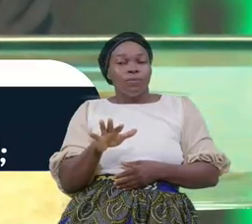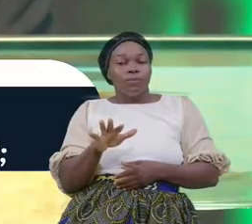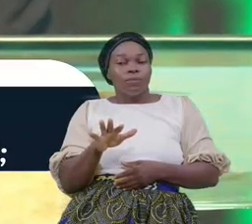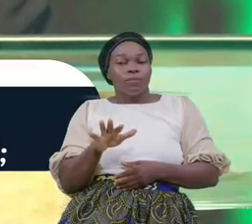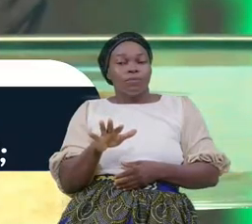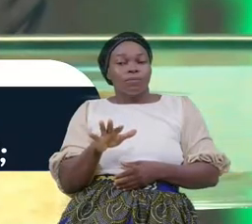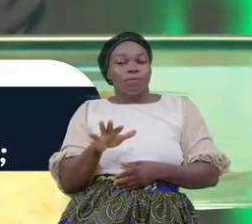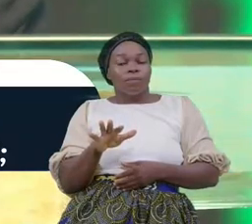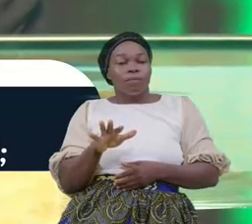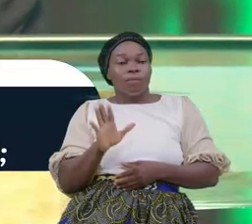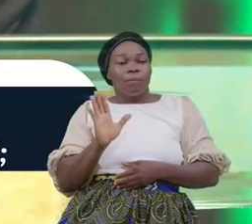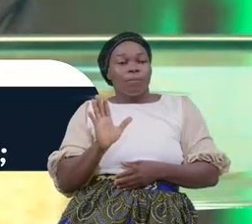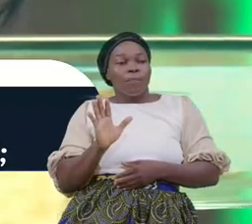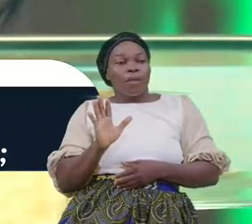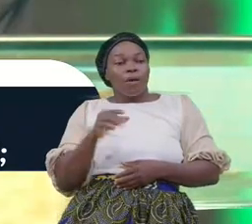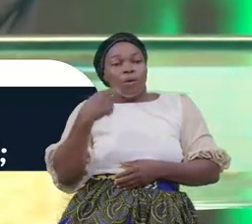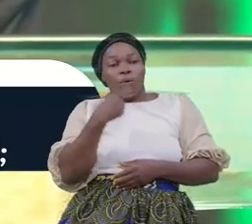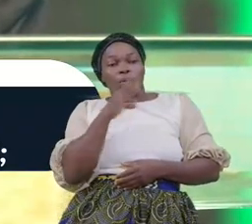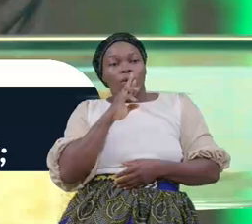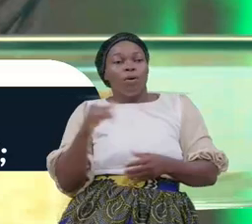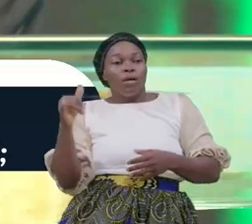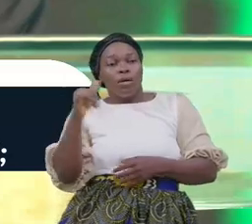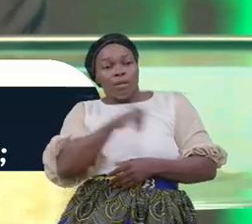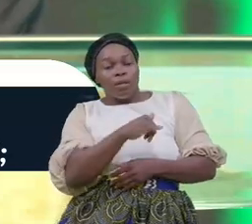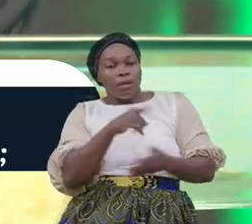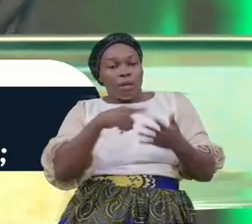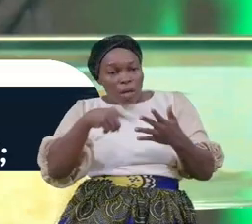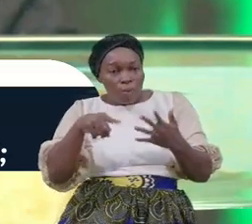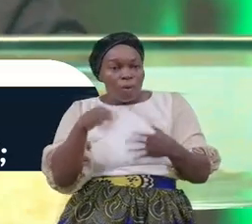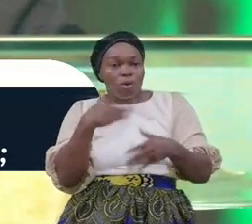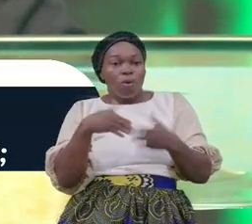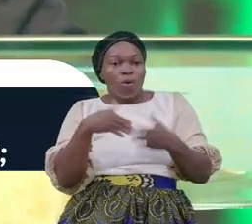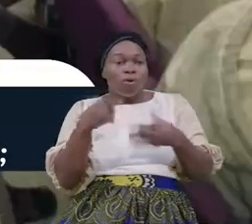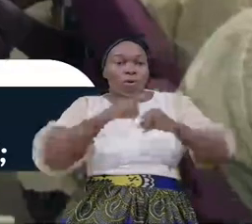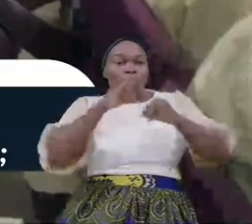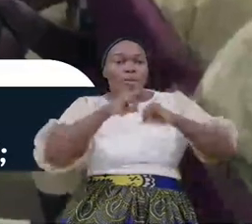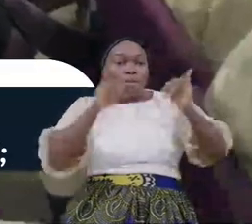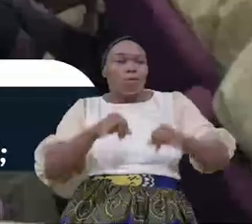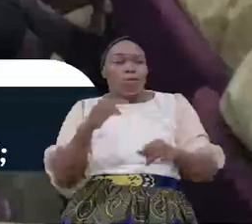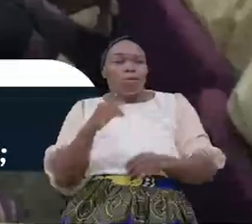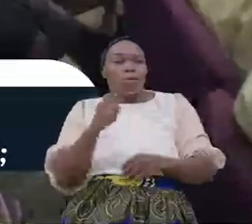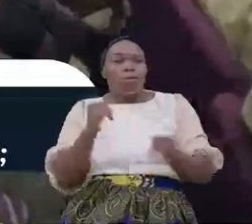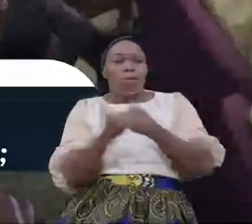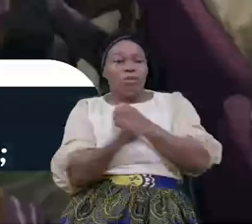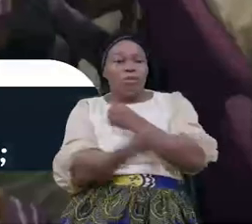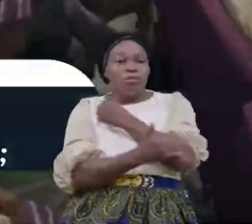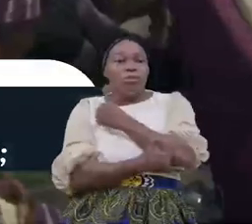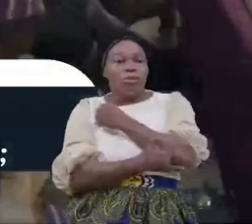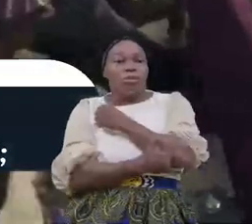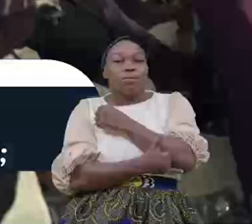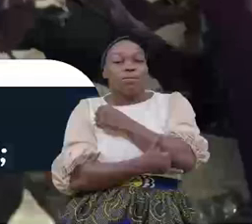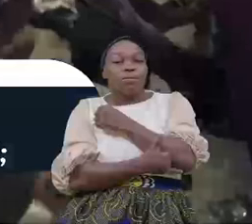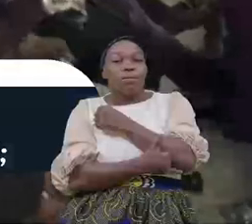35 dit, parmi tous les dieux de ces pays, voici une menace de